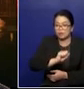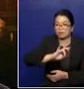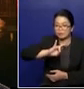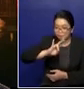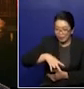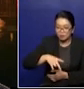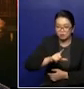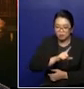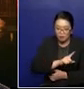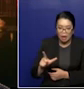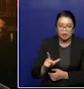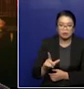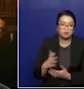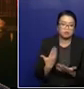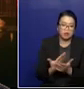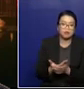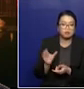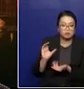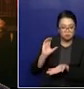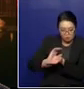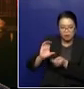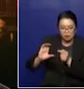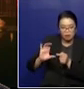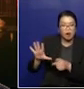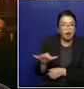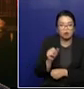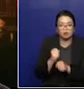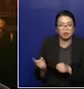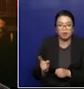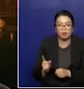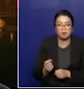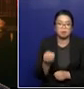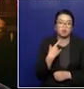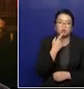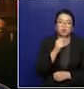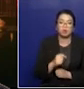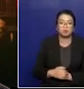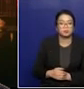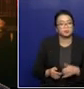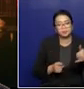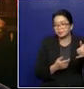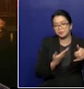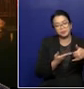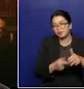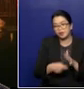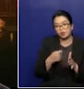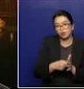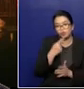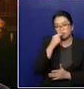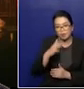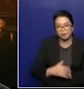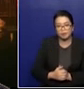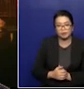เฉินฮะและจำเป็นเพื่อปากท้องคนไทยเท่านั้นท่านตอบผมบอกเลยนะท่านไม่มีเหตุผลที่จะตอบหรอกไปดูสไล